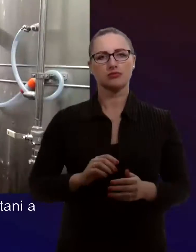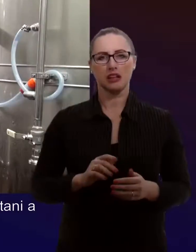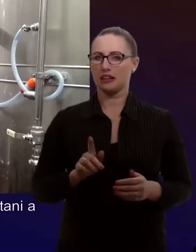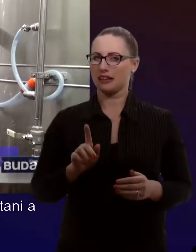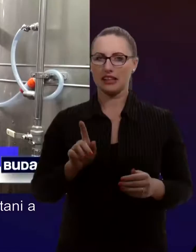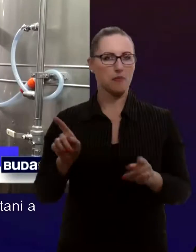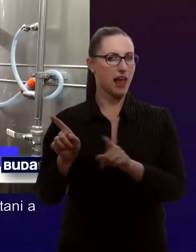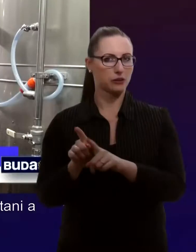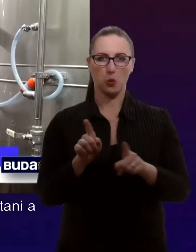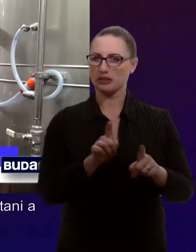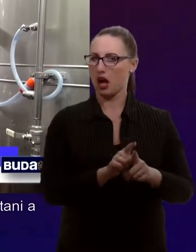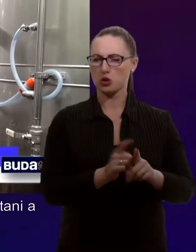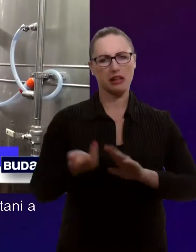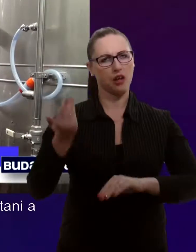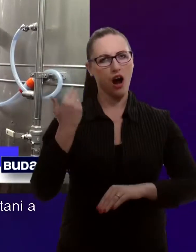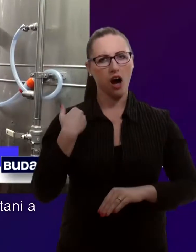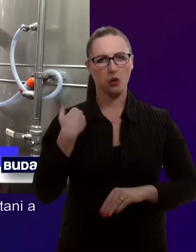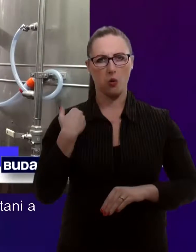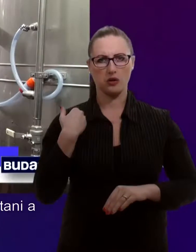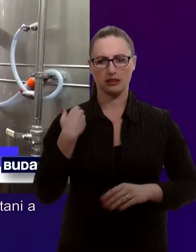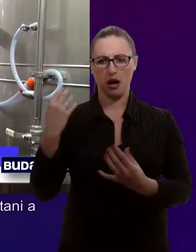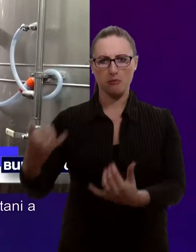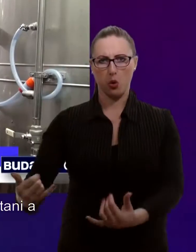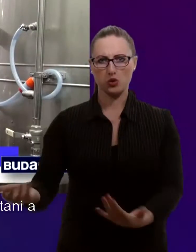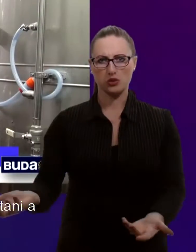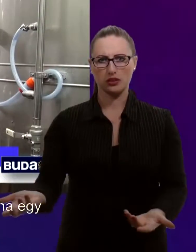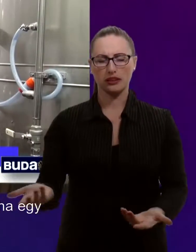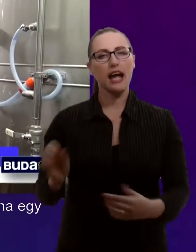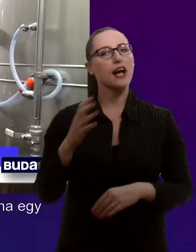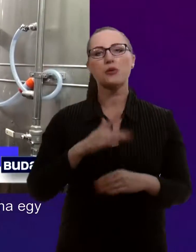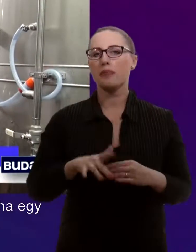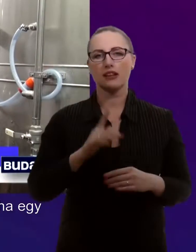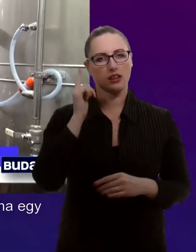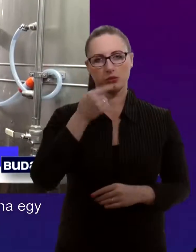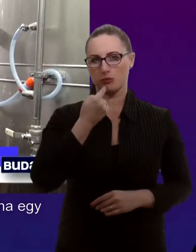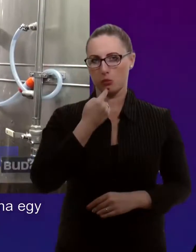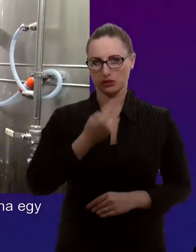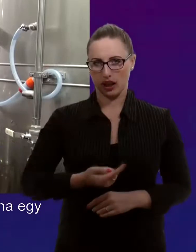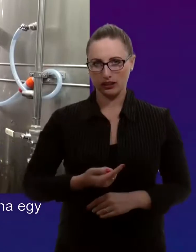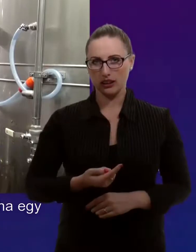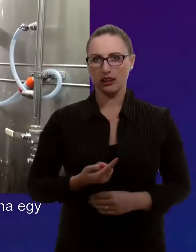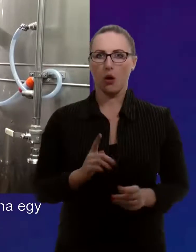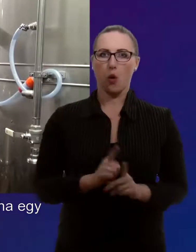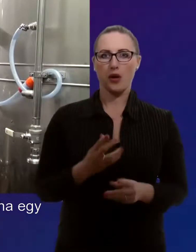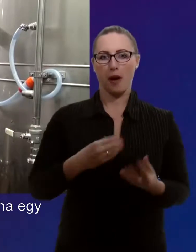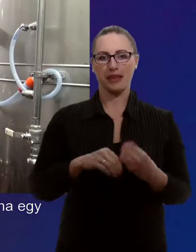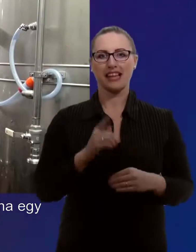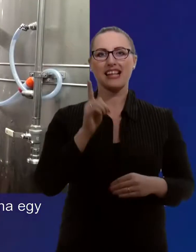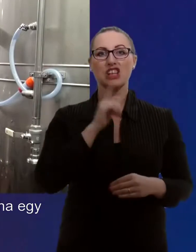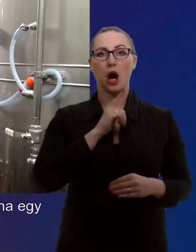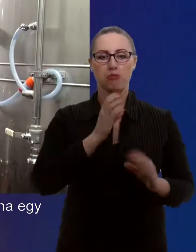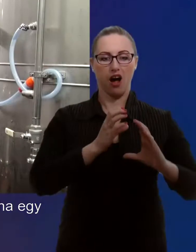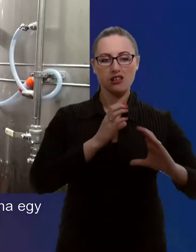Összesen lehet hasonlítani az akkori viszonyokat a mostanihez. Egy példával tudom alátámasztani, mint hogyha egy